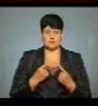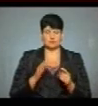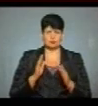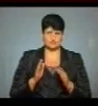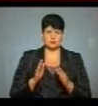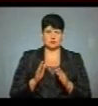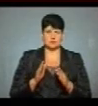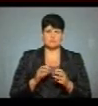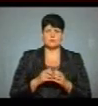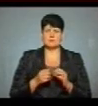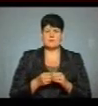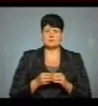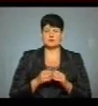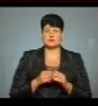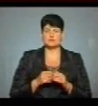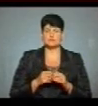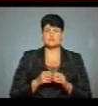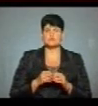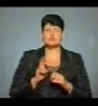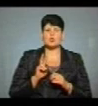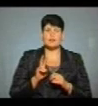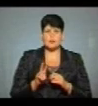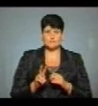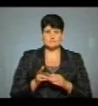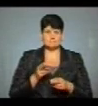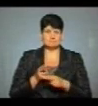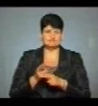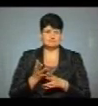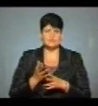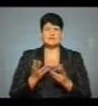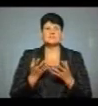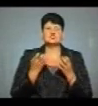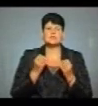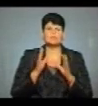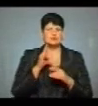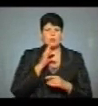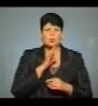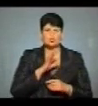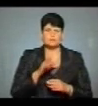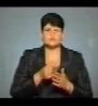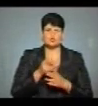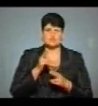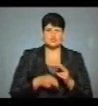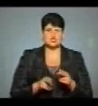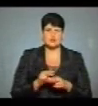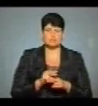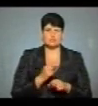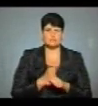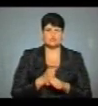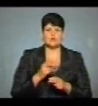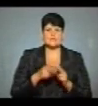деякі перебої з рухом тролейбусів, які ще незручності до завершення ремонтних робіт до кінця